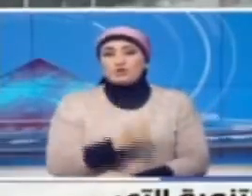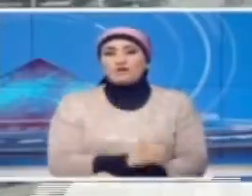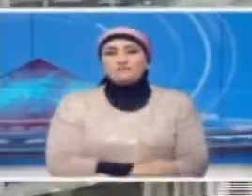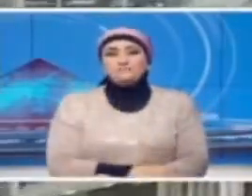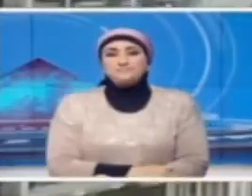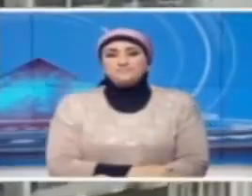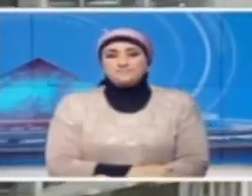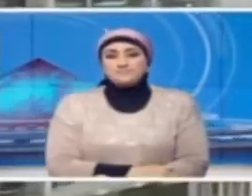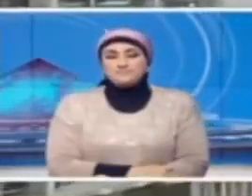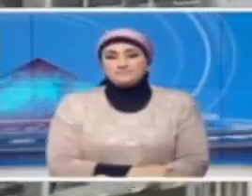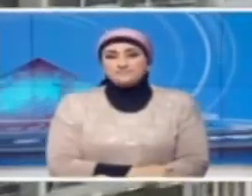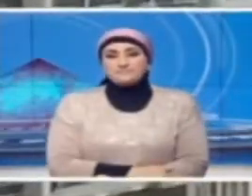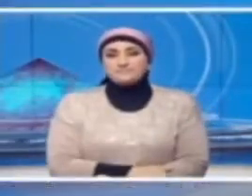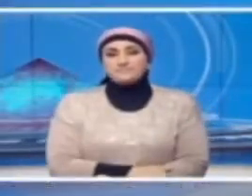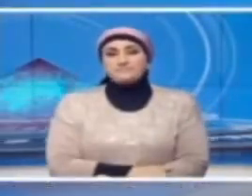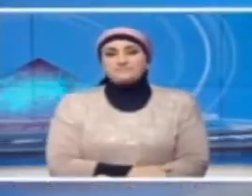المدينة.